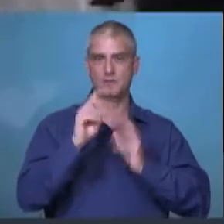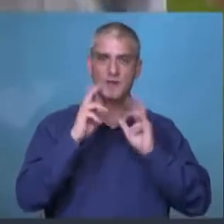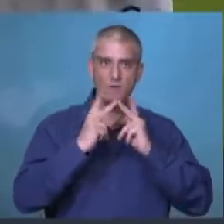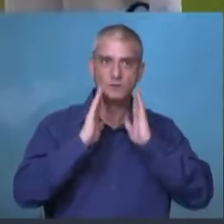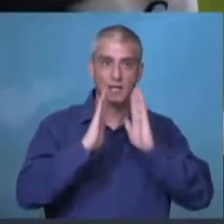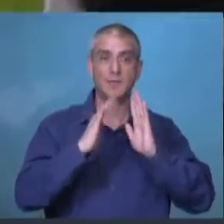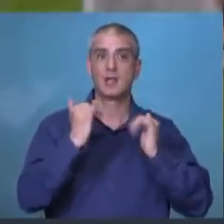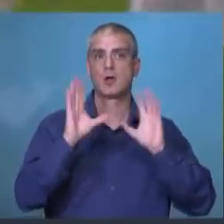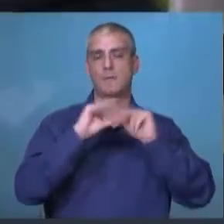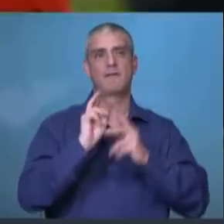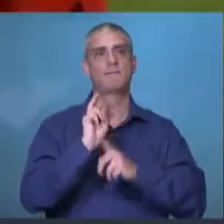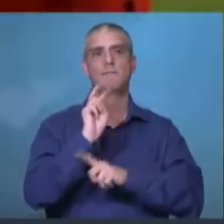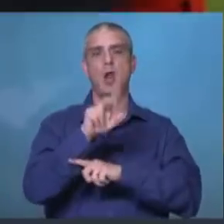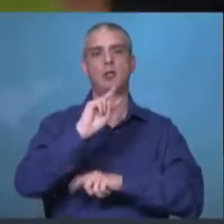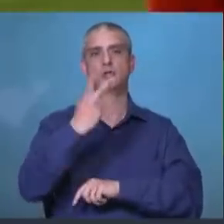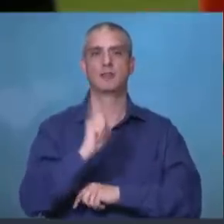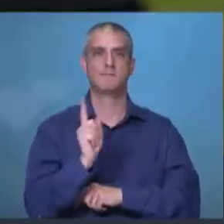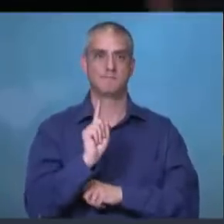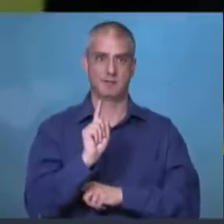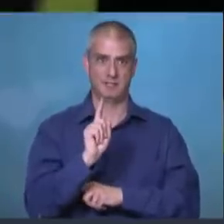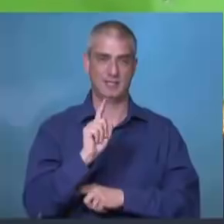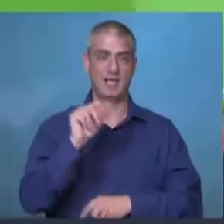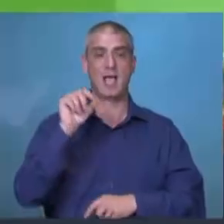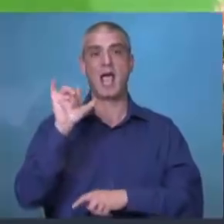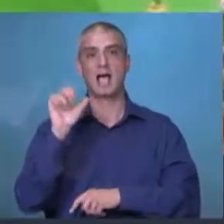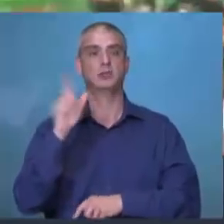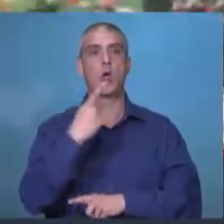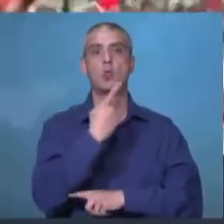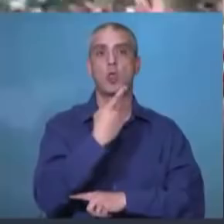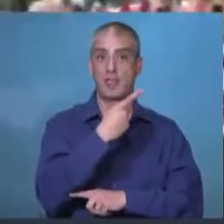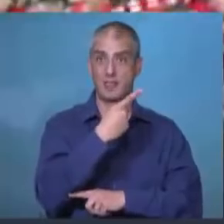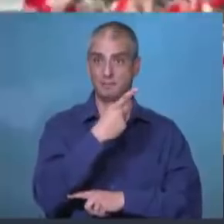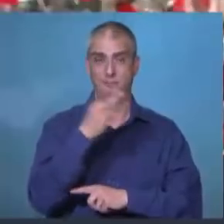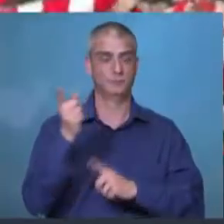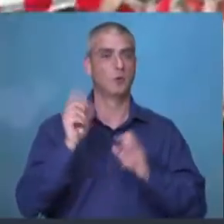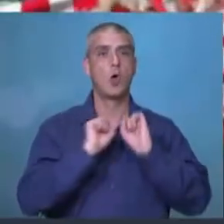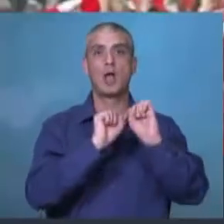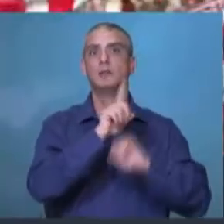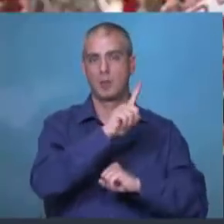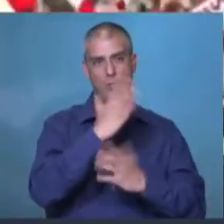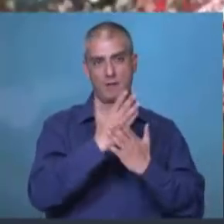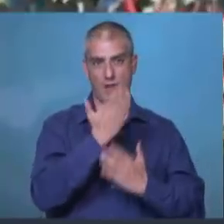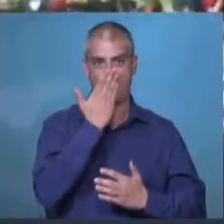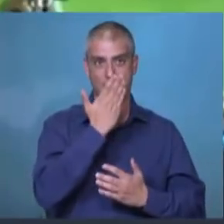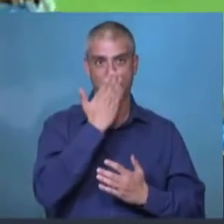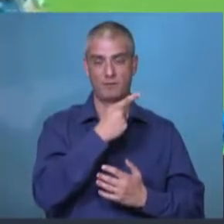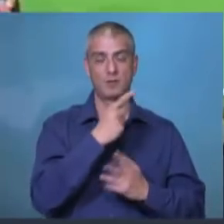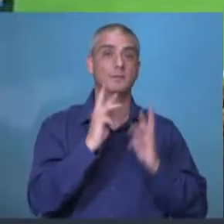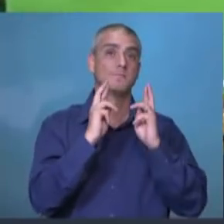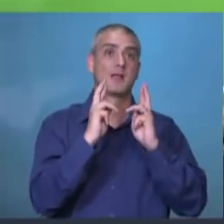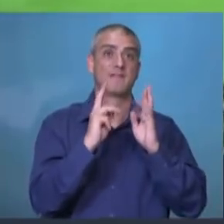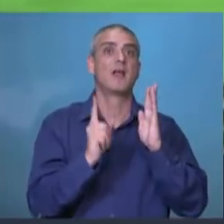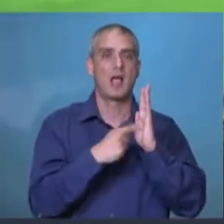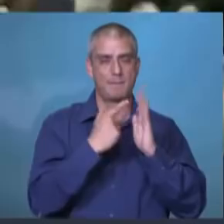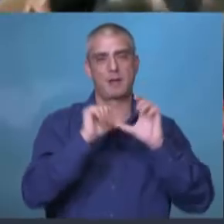הערב תיקבע העולה השנייה למשחק הגמר, אייאקס או טוטנהאם. האוהדים של ליברפול, למודי האכזבות, מקווים שהפעם